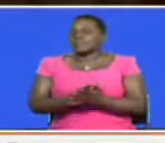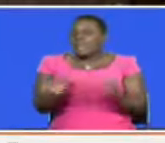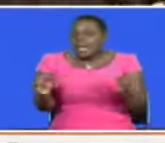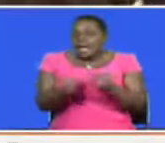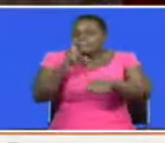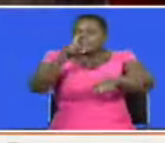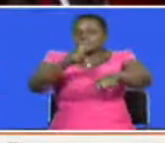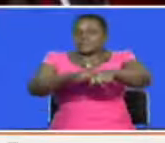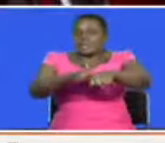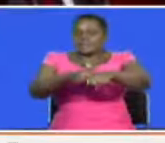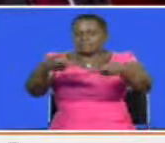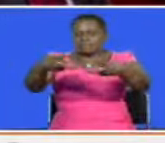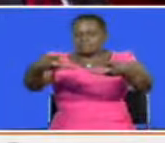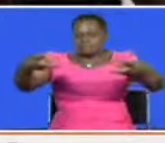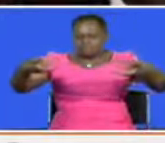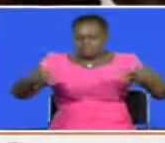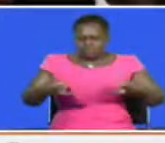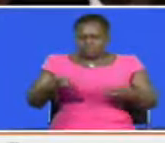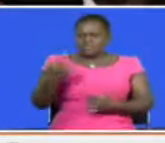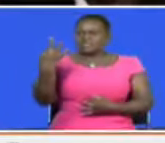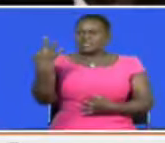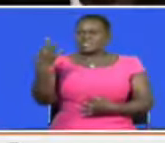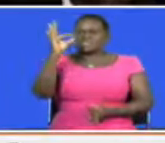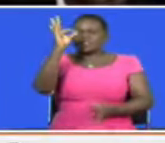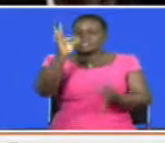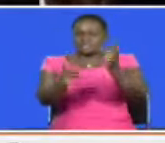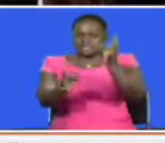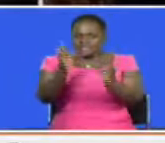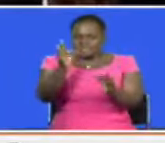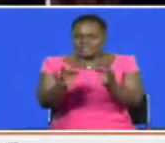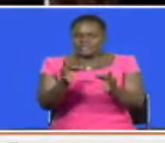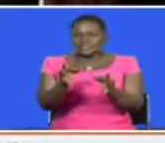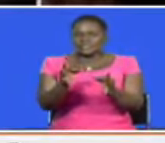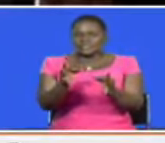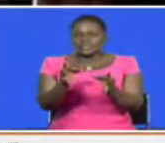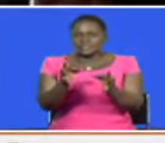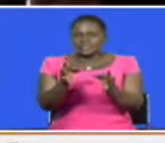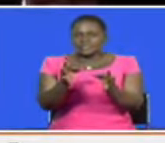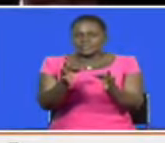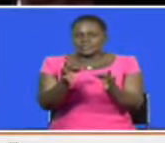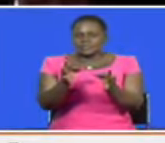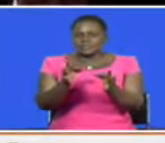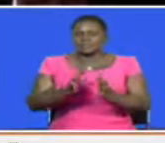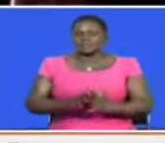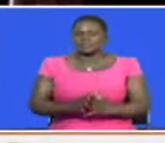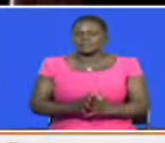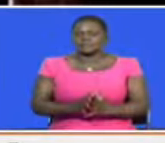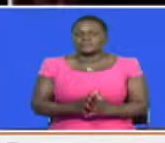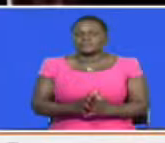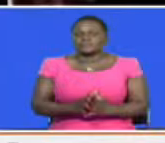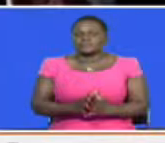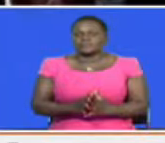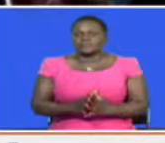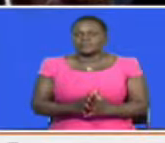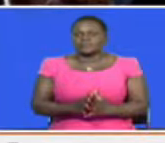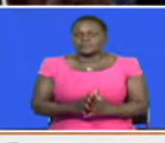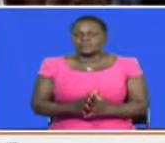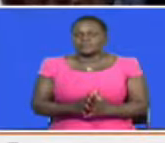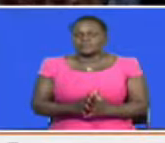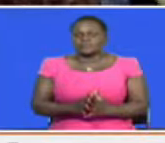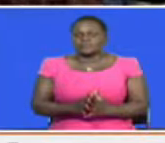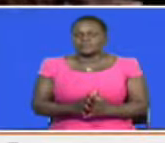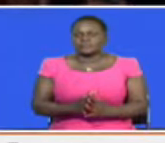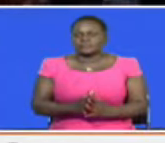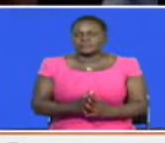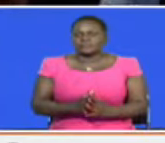yanajiri huku jopo HiLo alo linalowajumuisha majaji eriic ogola Anthony mrima na FR Frida